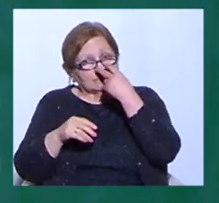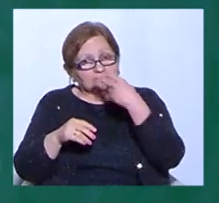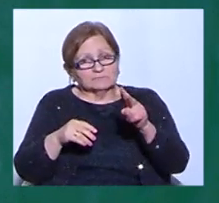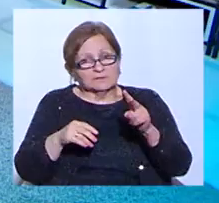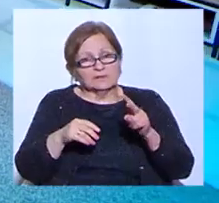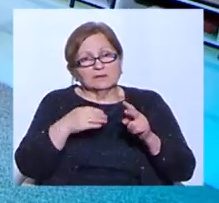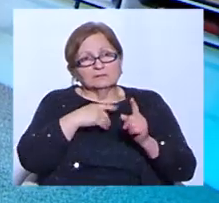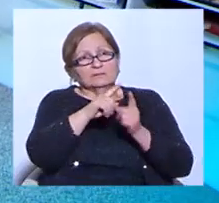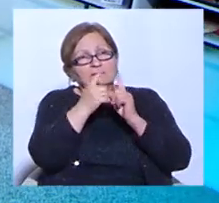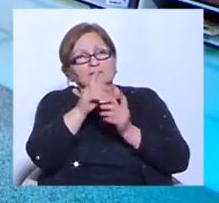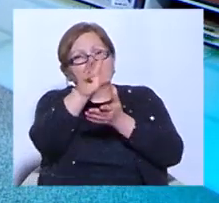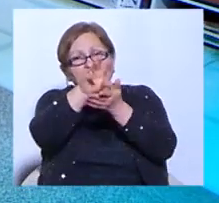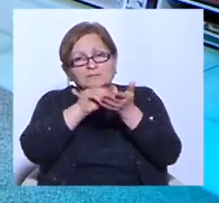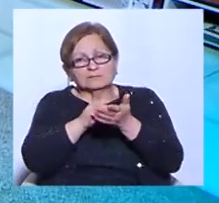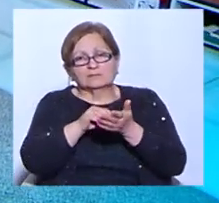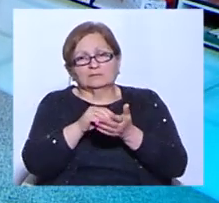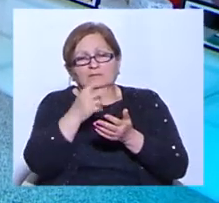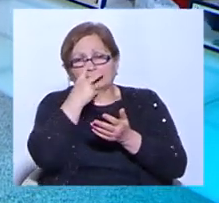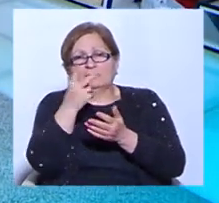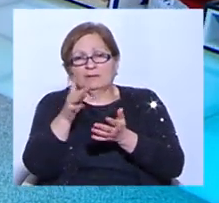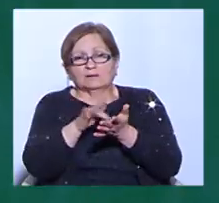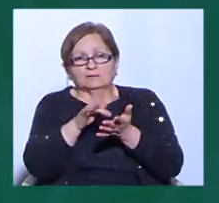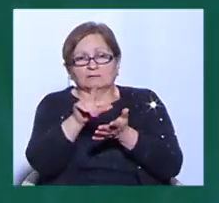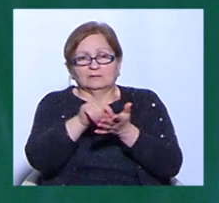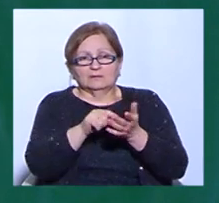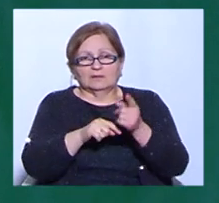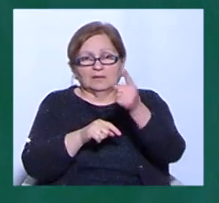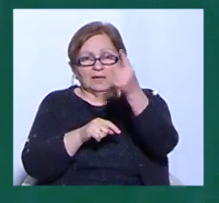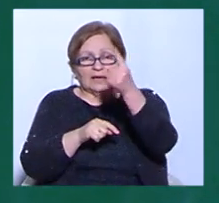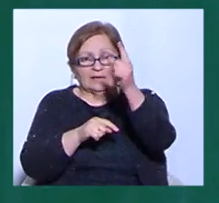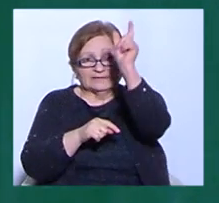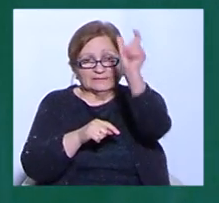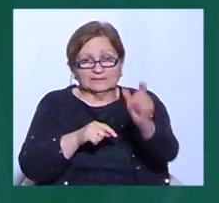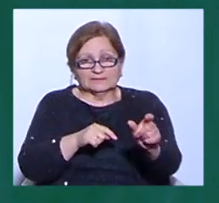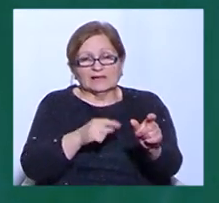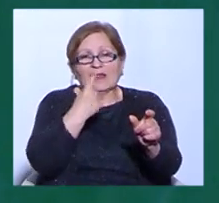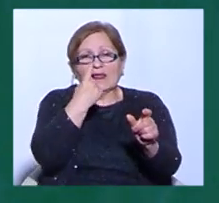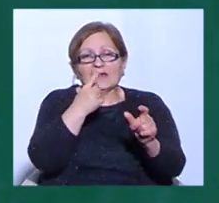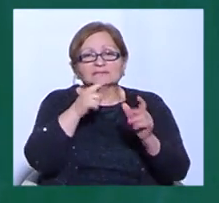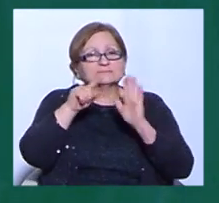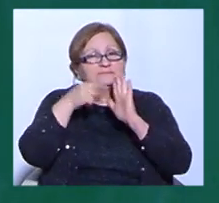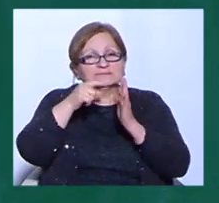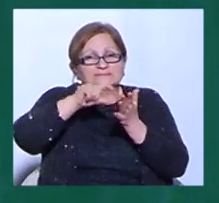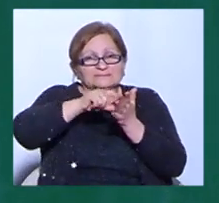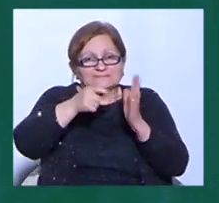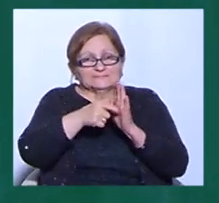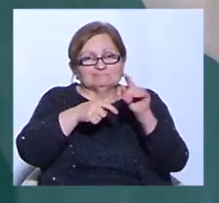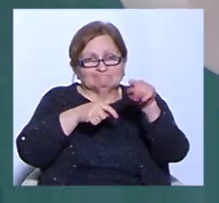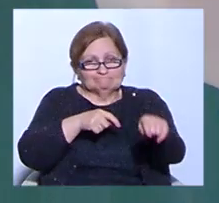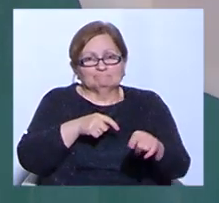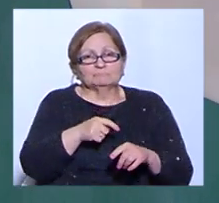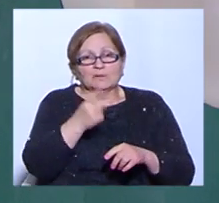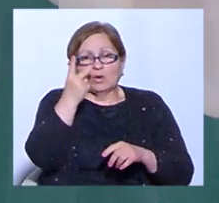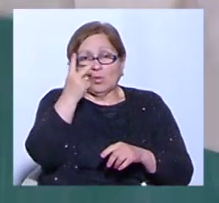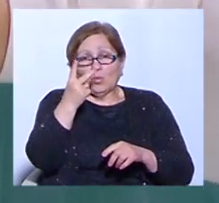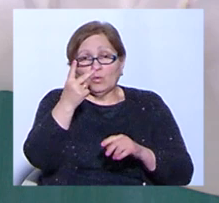ჩვენ შეგვიძლია გადმოვწეროთ, გადაიწეროთ რვეულებში ესე. თუ იწყება 1 რიგით გვაქვს 1 ფიჭა, თუ 1 6 კუთხედი ფიჭაში,